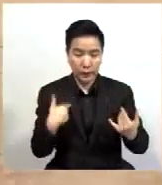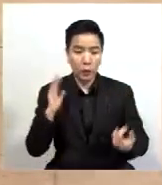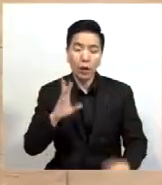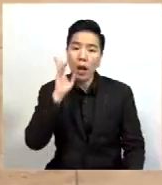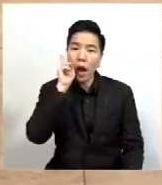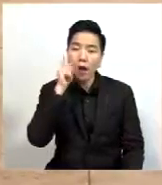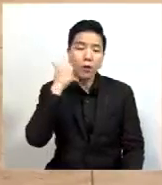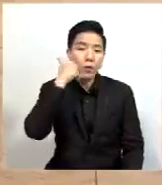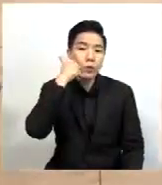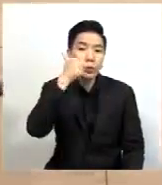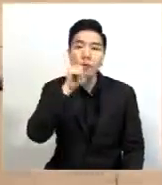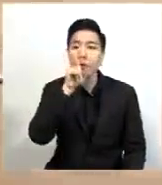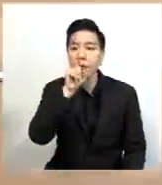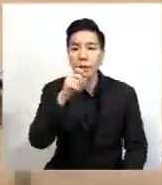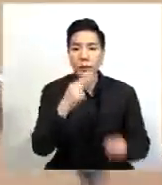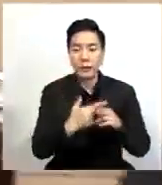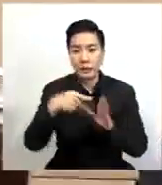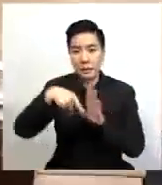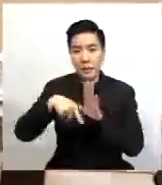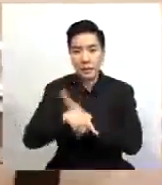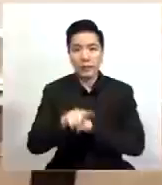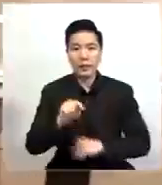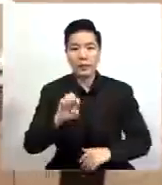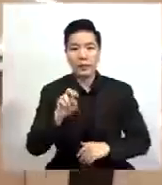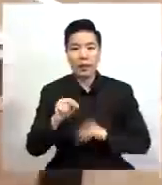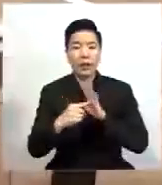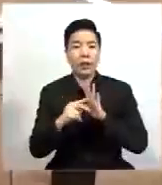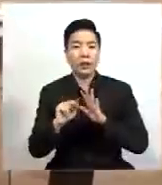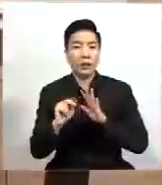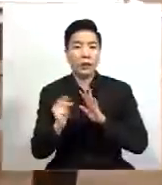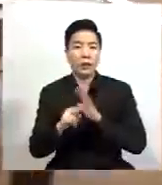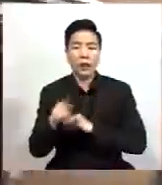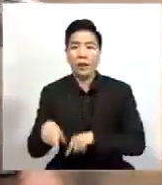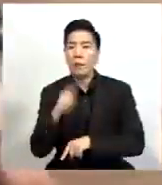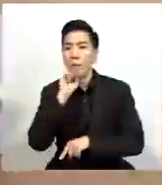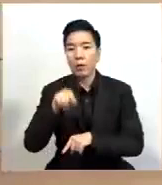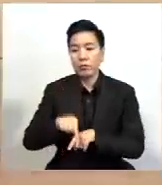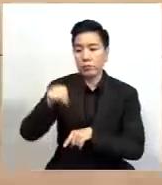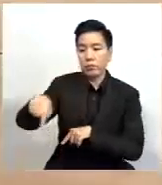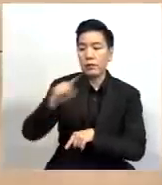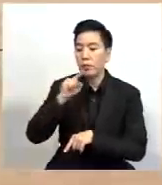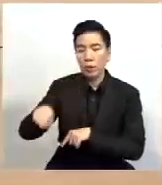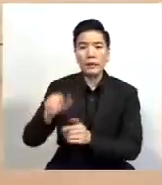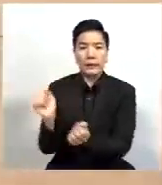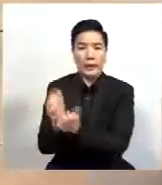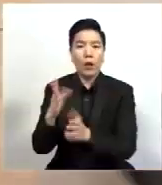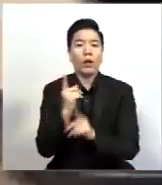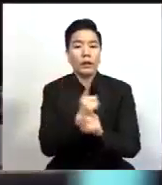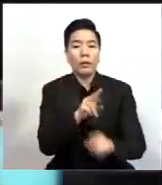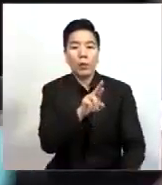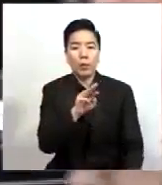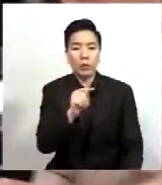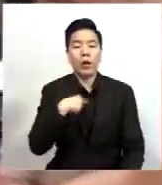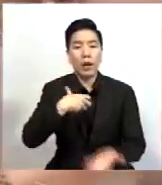นะคะผู้สื่อข่าวได้โทรศัพท์สอบถามไปยังนายพิตินันท์ก็ทราบว่าได้เข้าแจ้งความดำเนินคดีกับนายสอนสุวีแล้วก็เป็นไปตามที่ท่านรัฐ